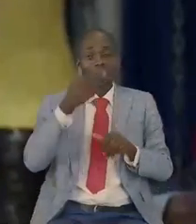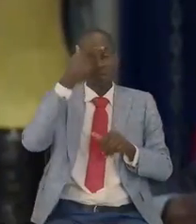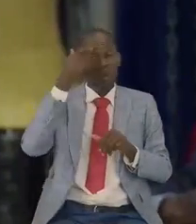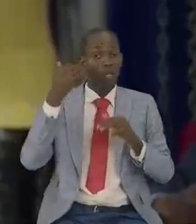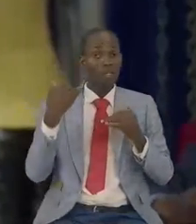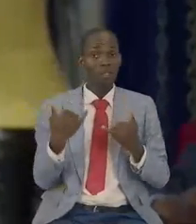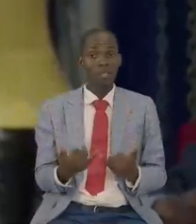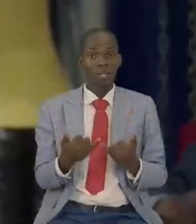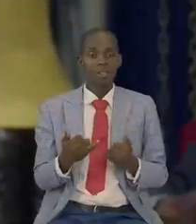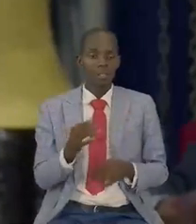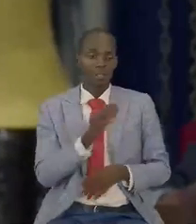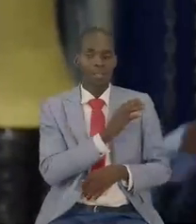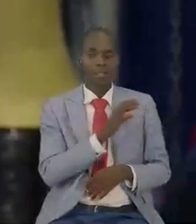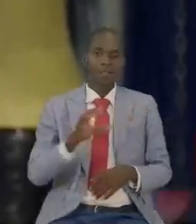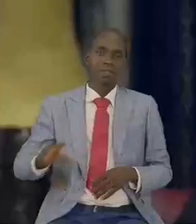Parce que maintenant Christ